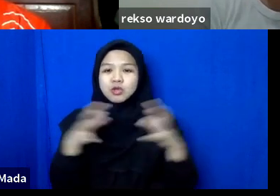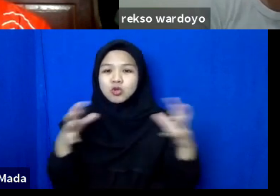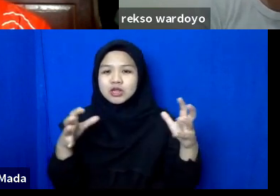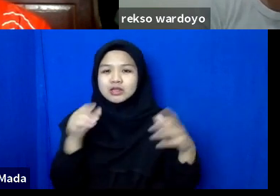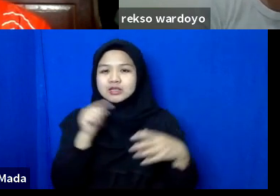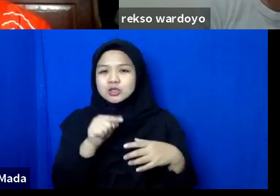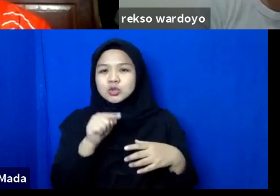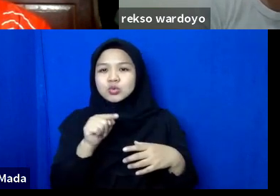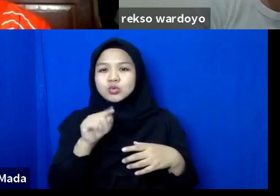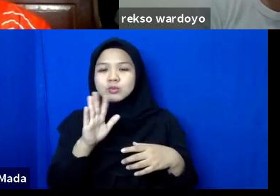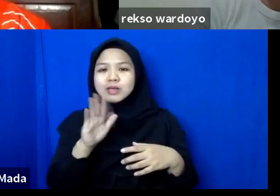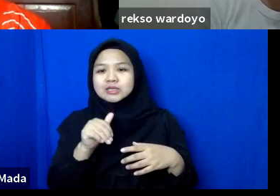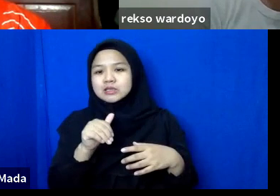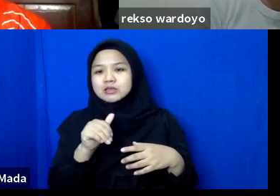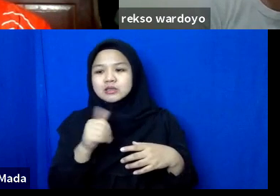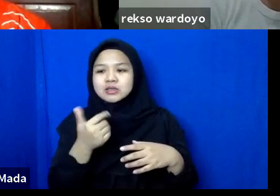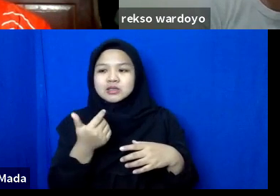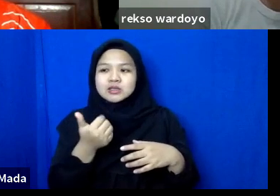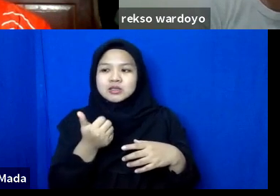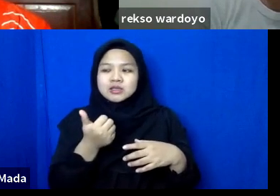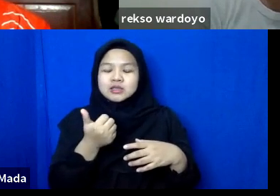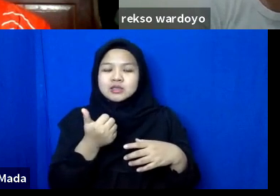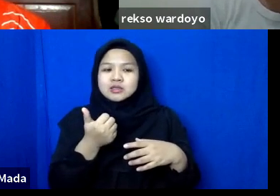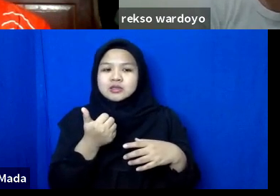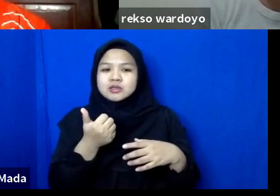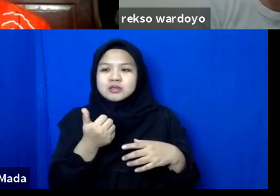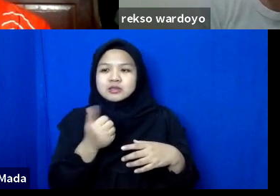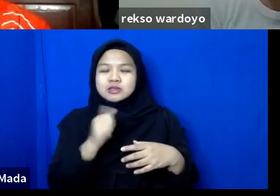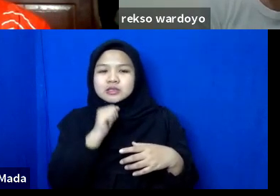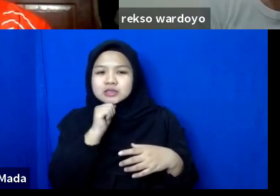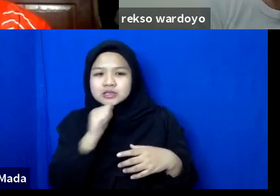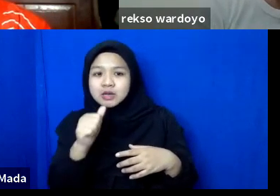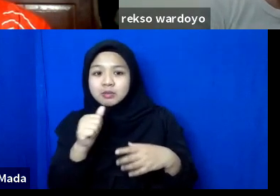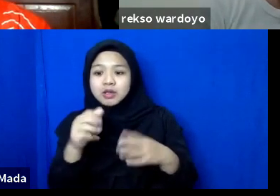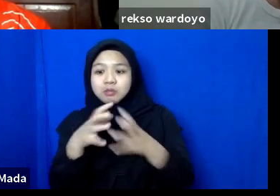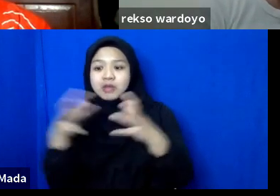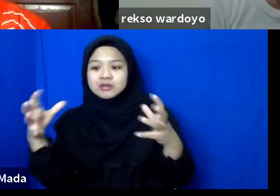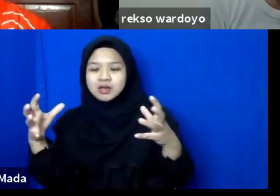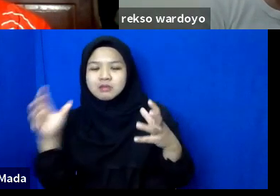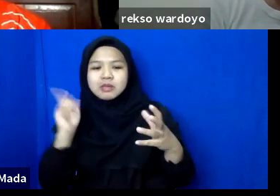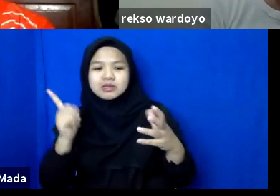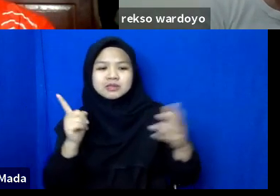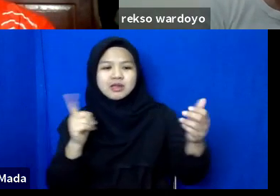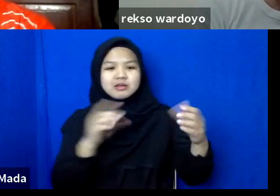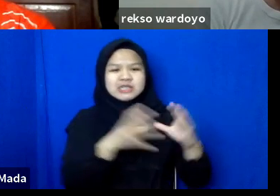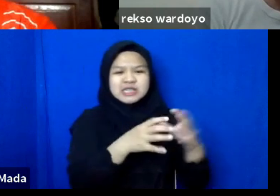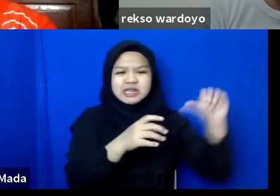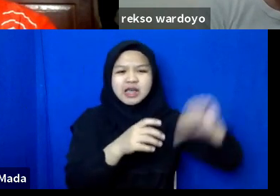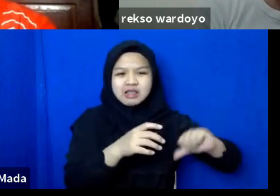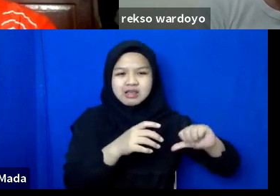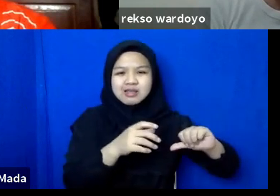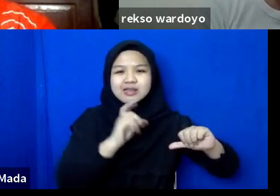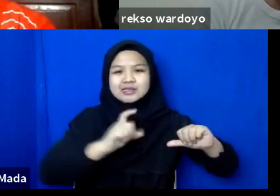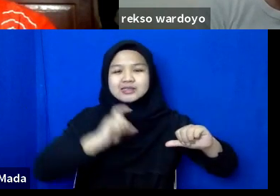masih Siapa yang mayor yang minor masjid awas itu pola pikir